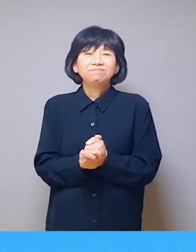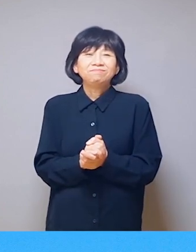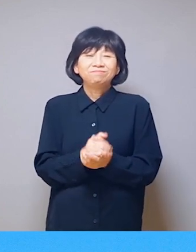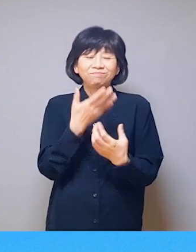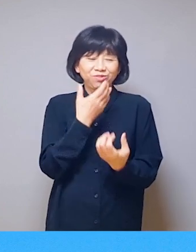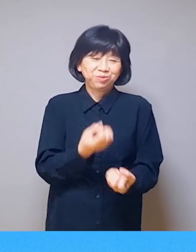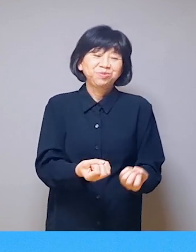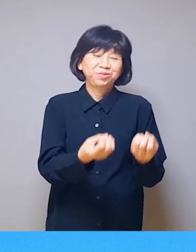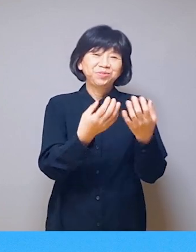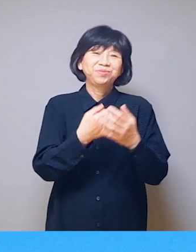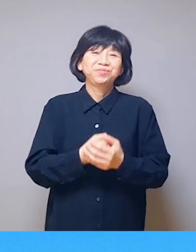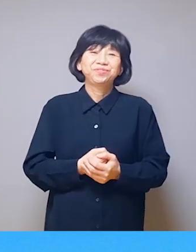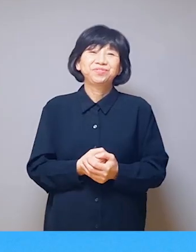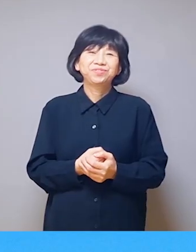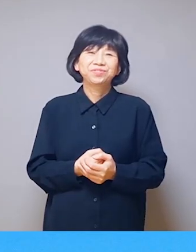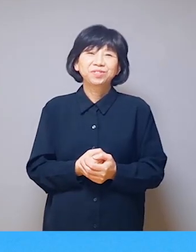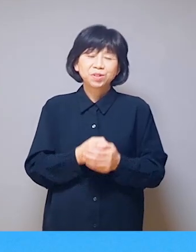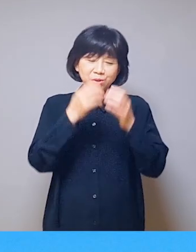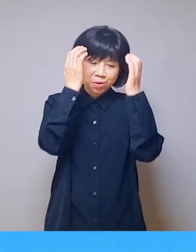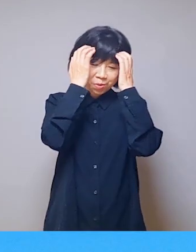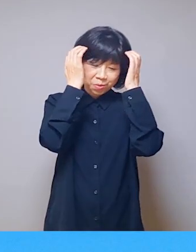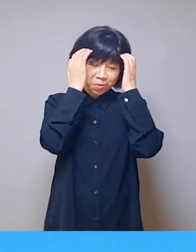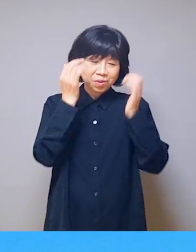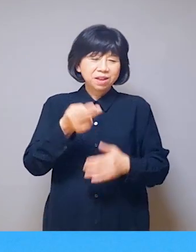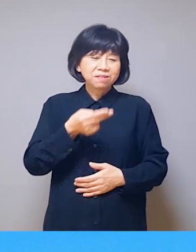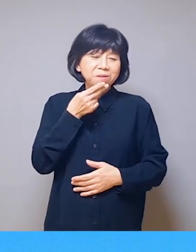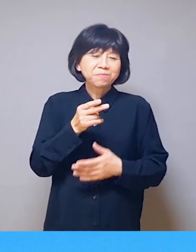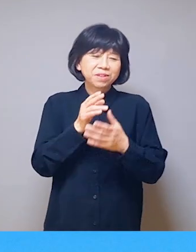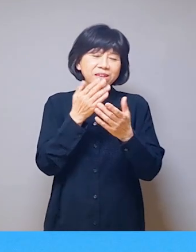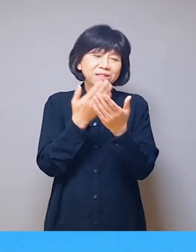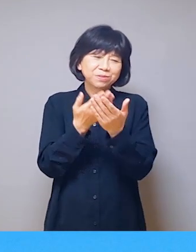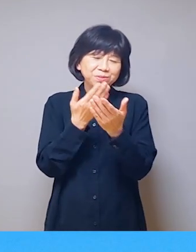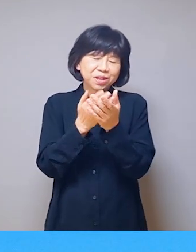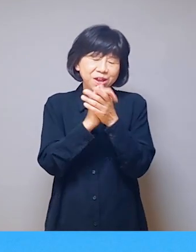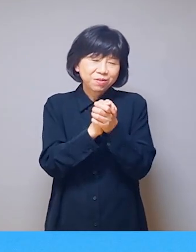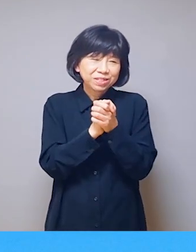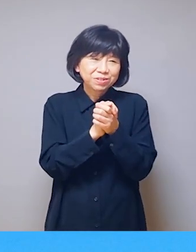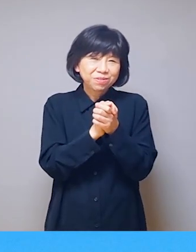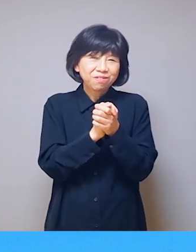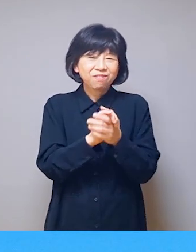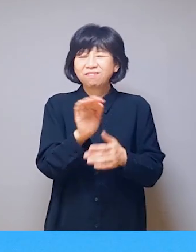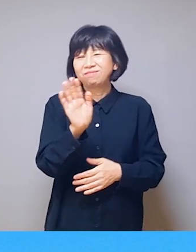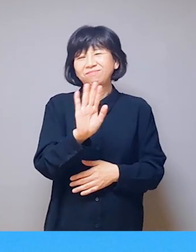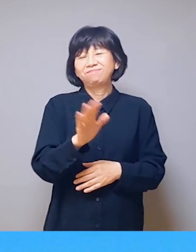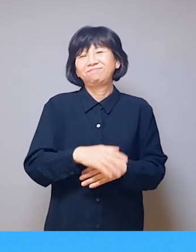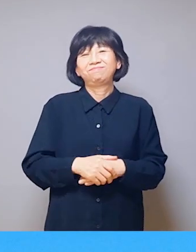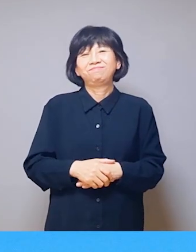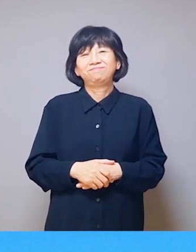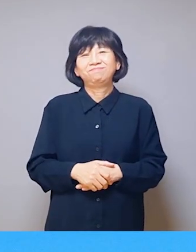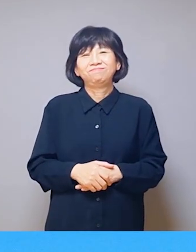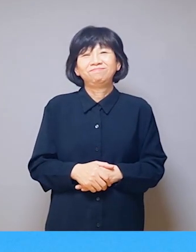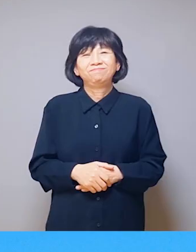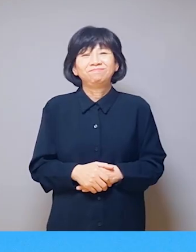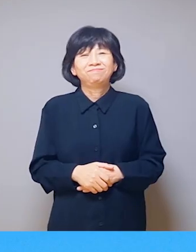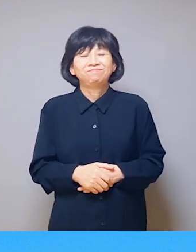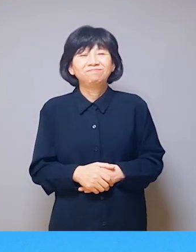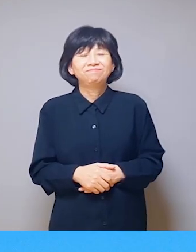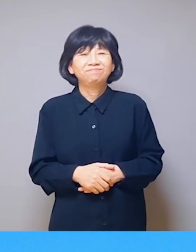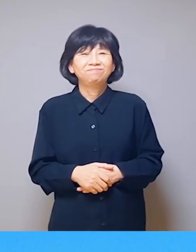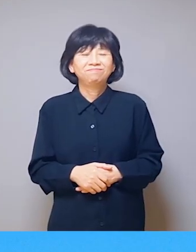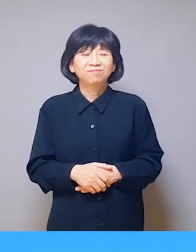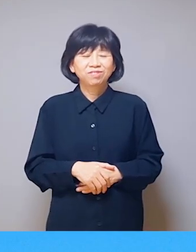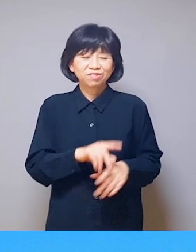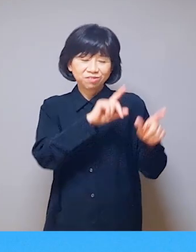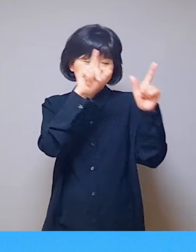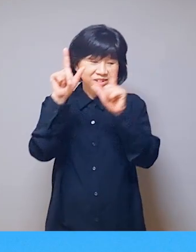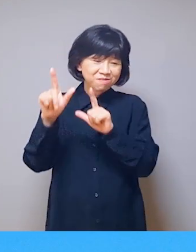축복하면서 고난이 하나도 없게 해주세요. 자, 이렇게 기도했을까요? 그렇게 기도하고 싶지만 그렇게 안 되잖아요.